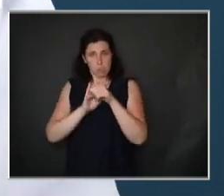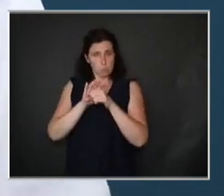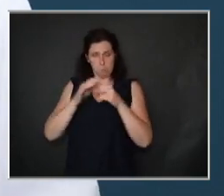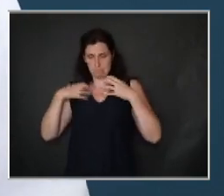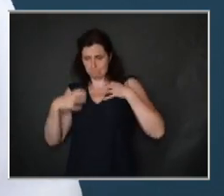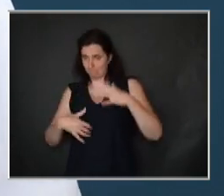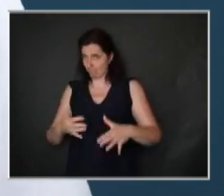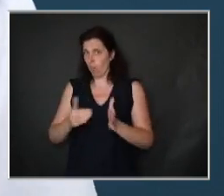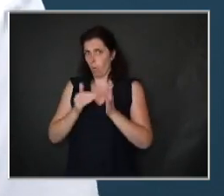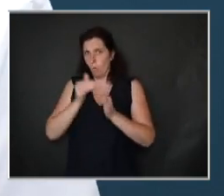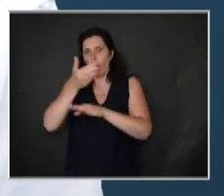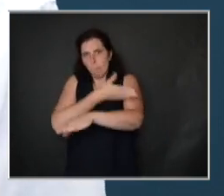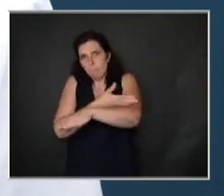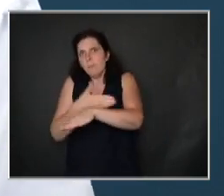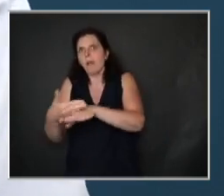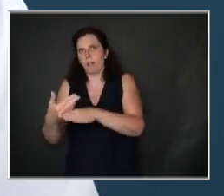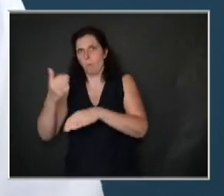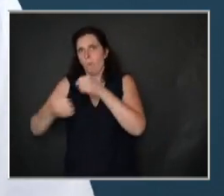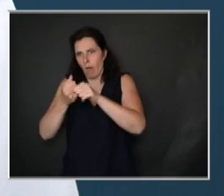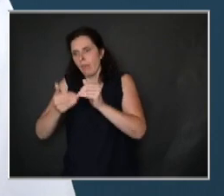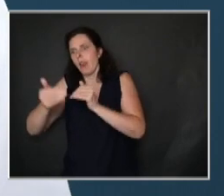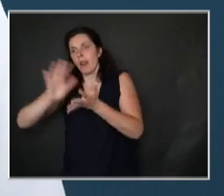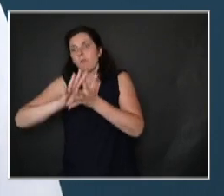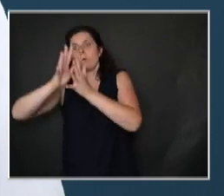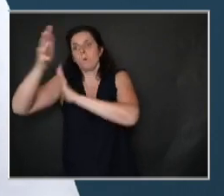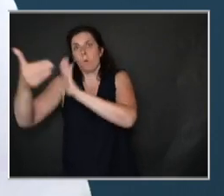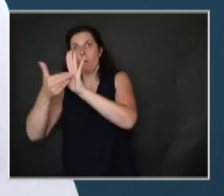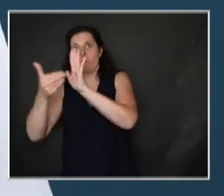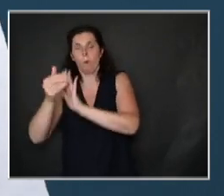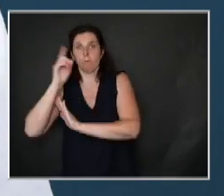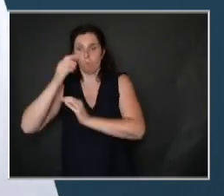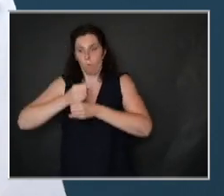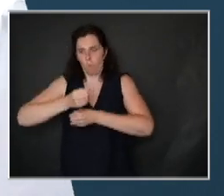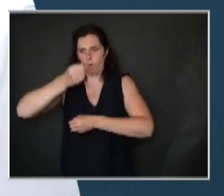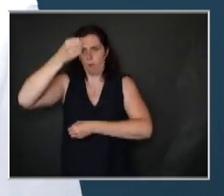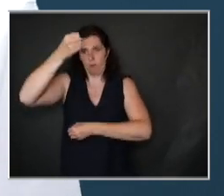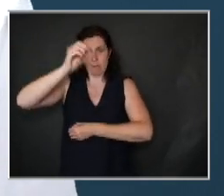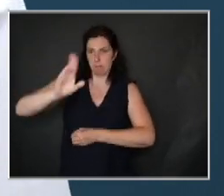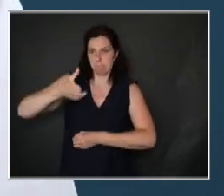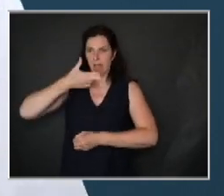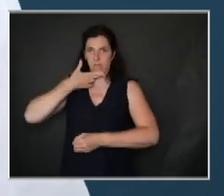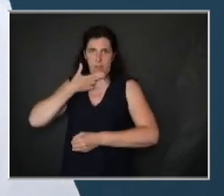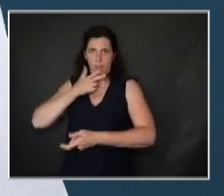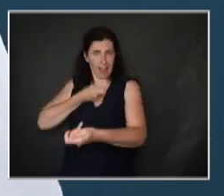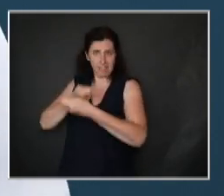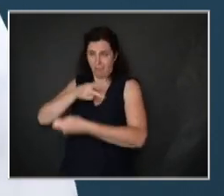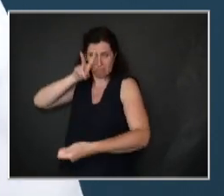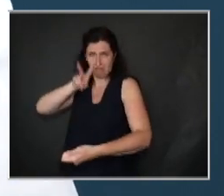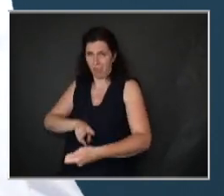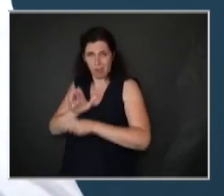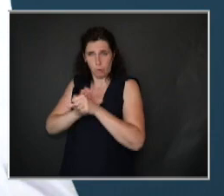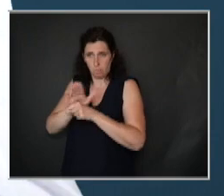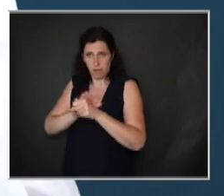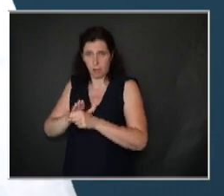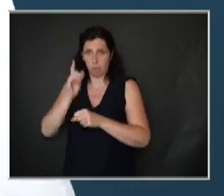encore quelques millions d'années, on en reparlera à ce moment-là, pour que notre colonne vertébrale soit parfaitement adaptée, pour que